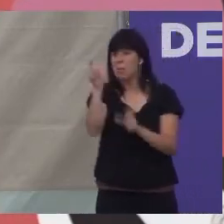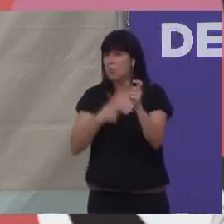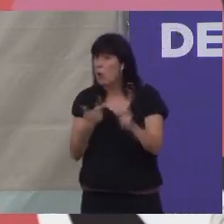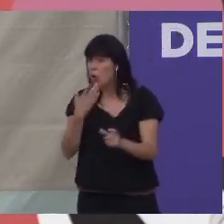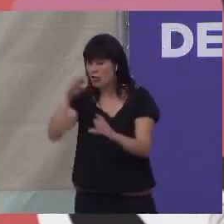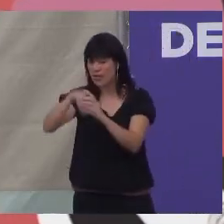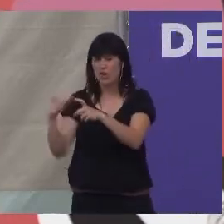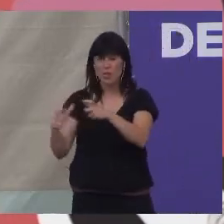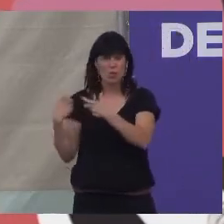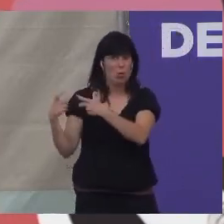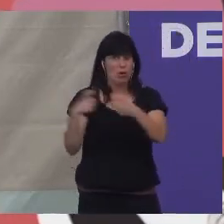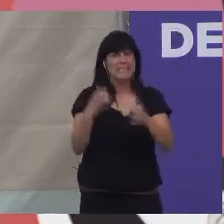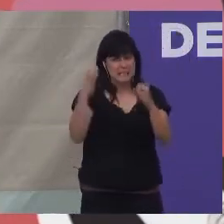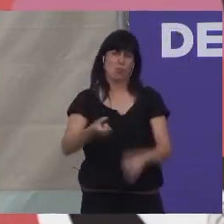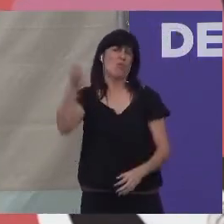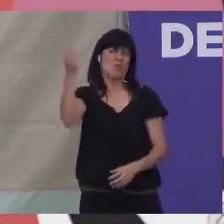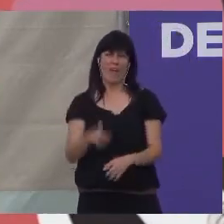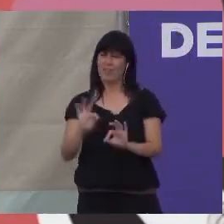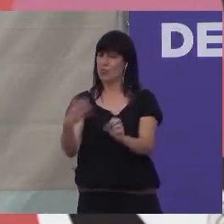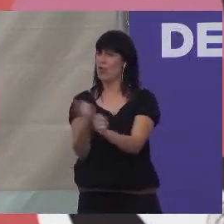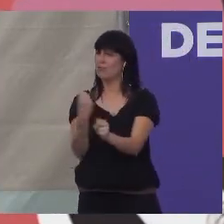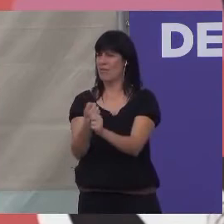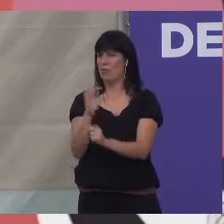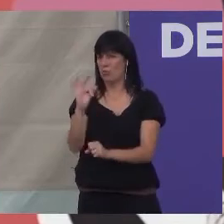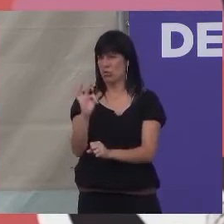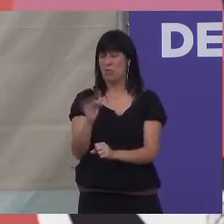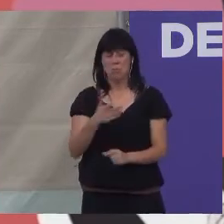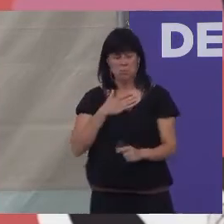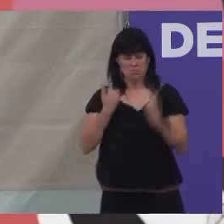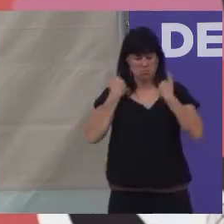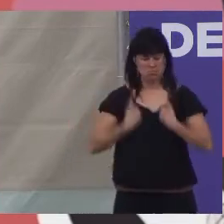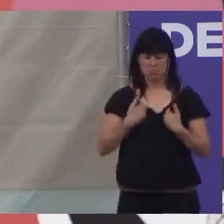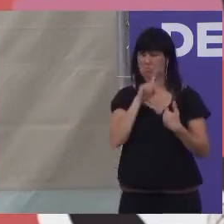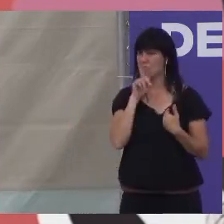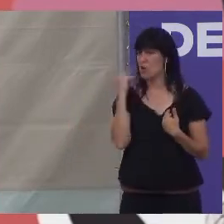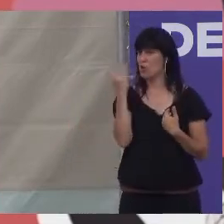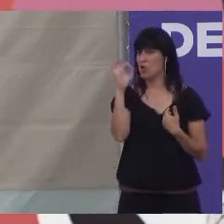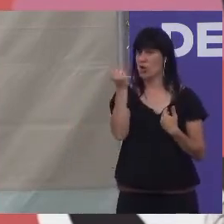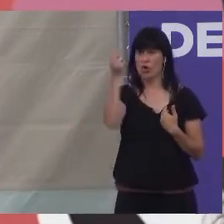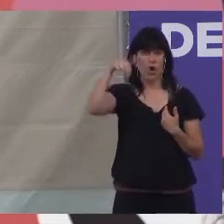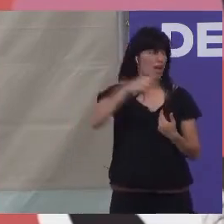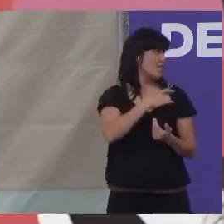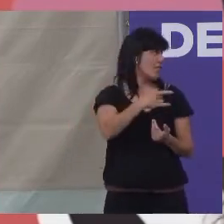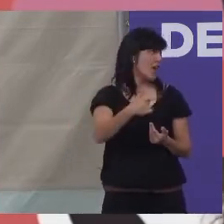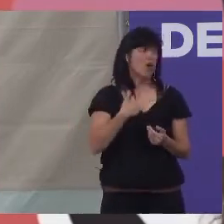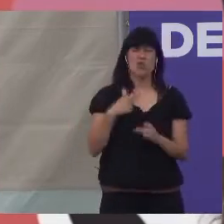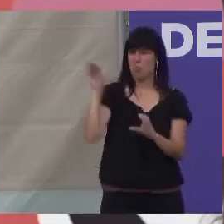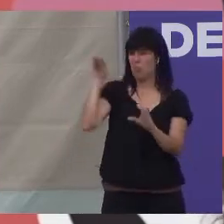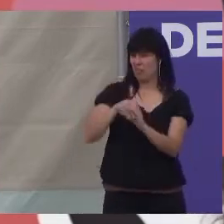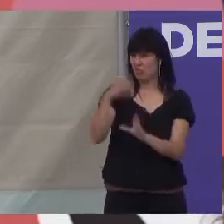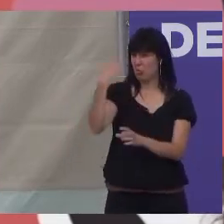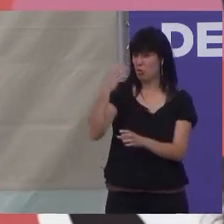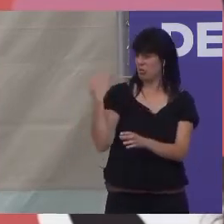al treball que volem que servisca. Per la meva part, jo soc Joan Blanco, formo part de Podem des de les eleccions europees en què